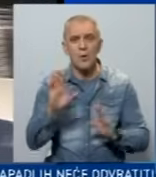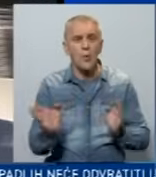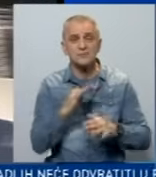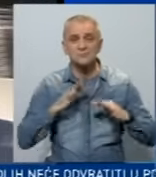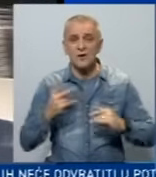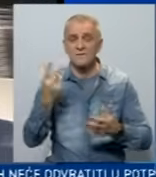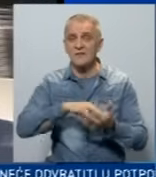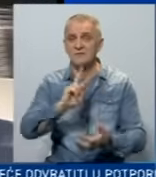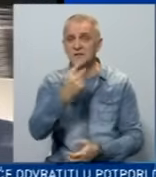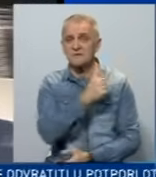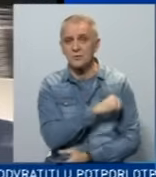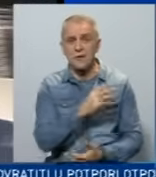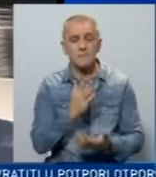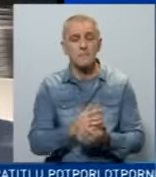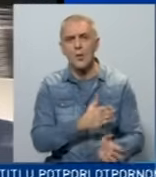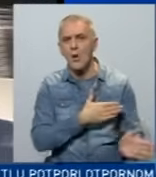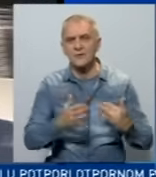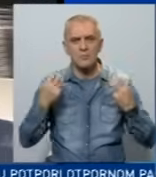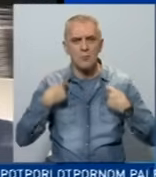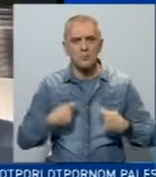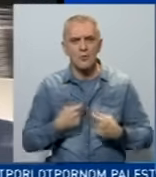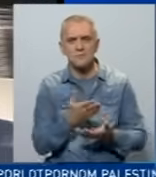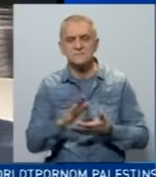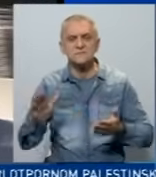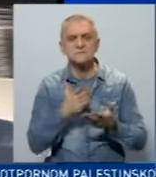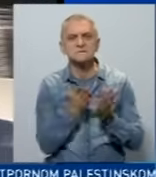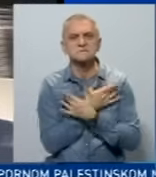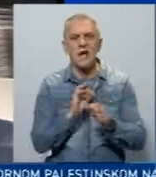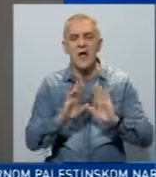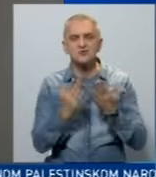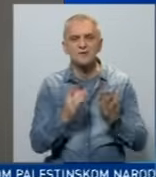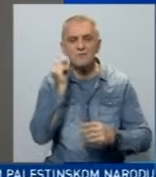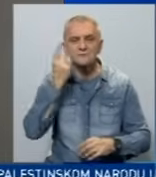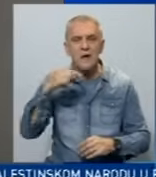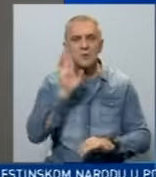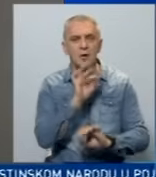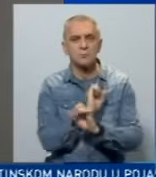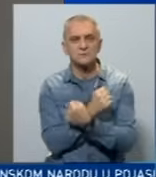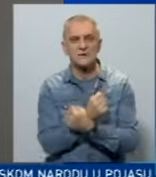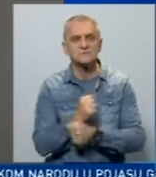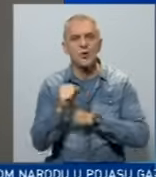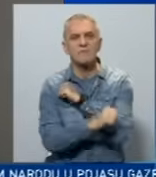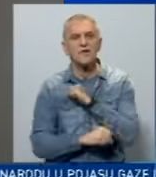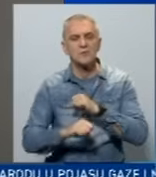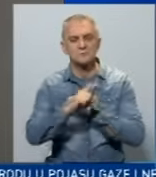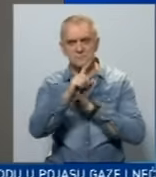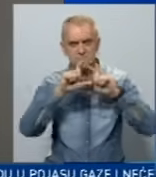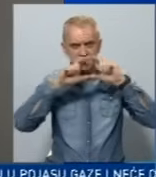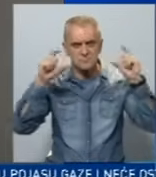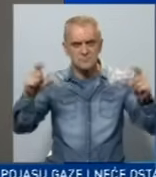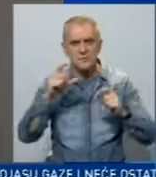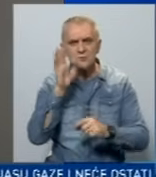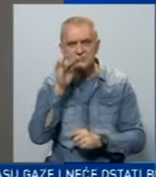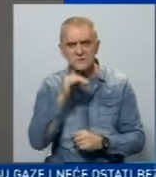u penziju 2012. godine bio je redovni profesor na odsjeku za književnost naroda Bosne i Hercegovine